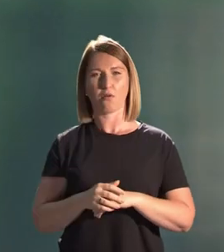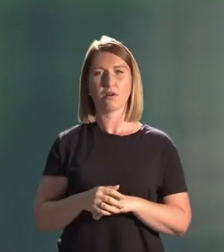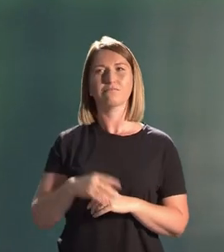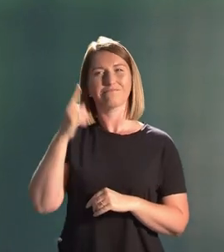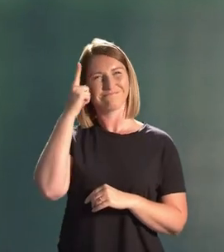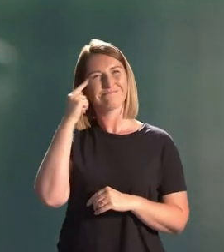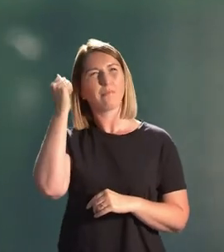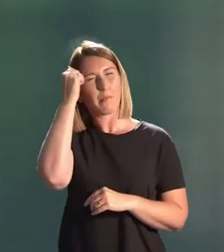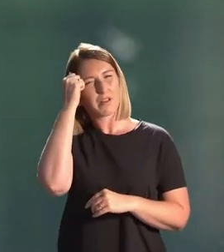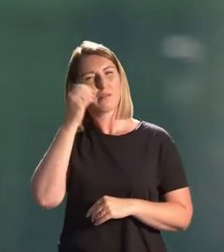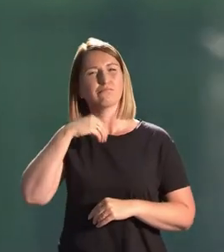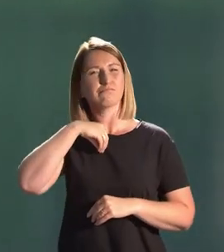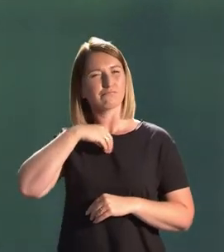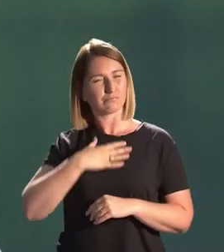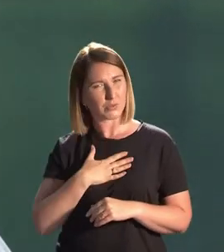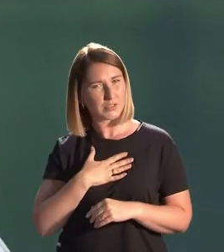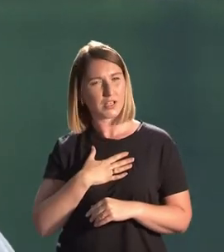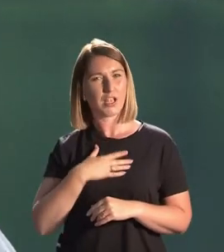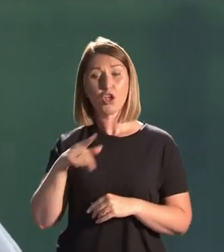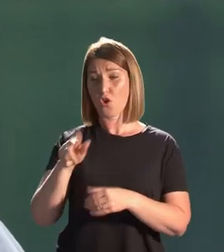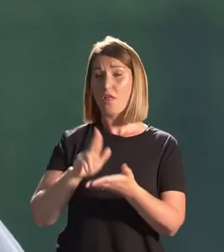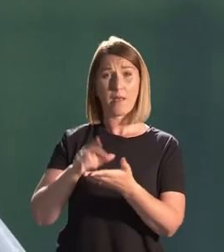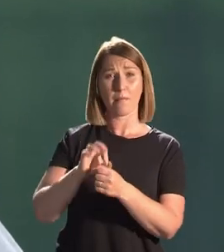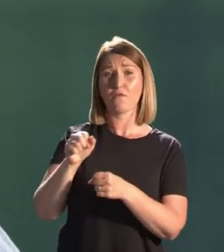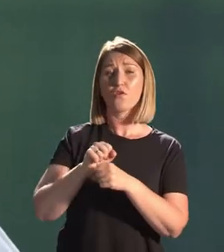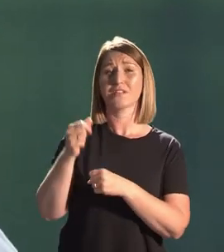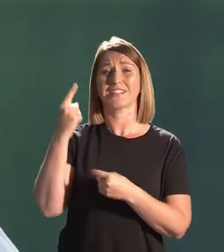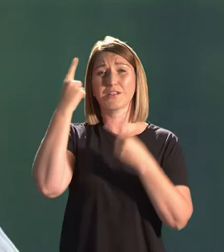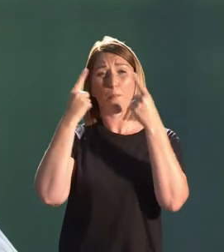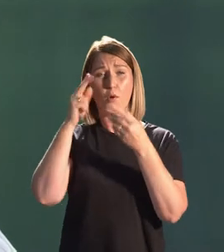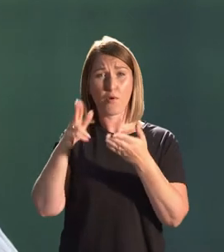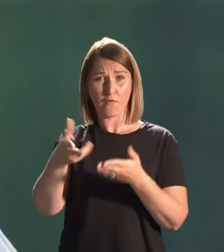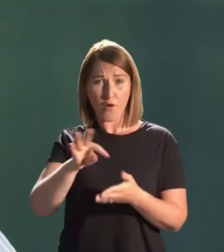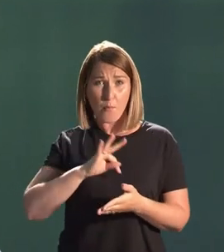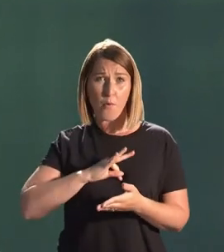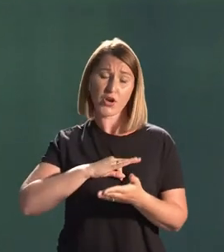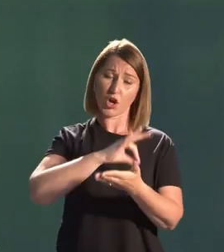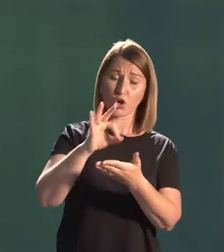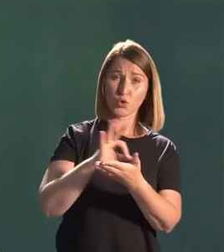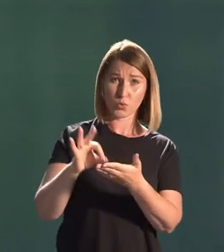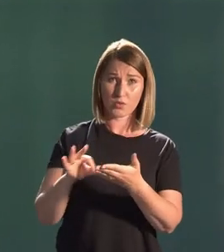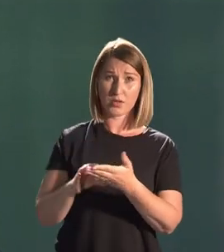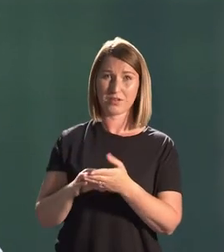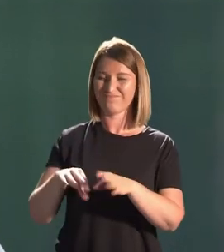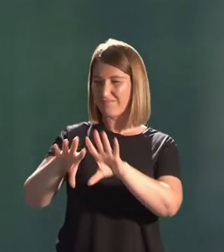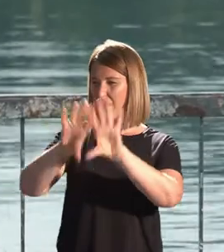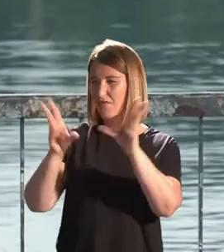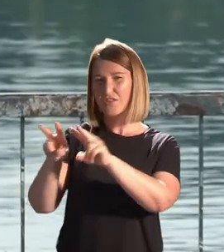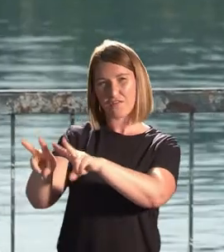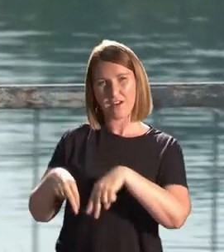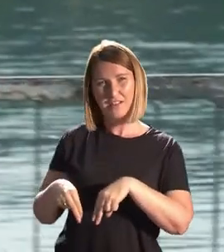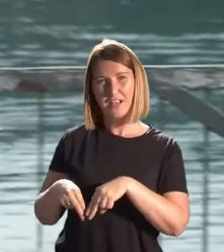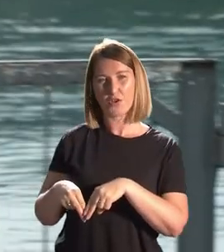to pozostaje i chyba też jest w jakimś tam stopniu inspiracją. No to chyba wszyscy wracają do dzieciństwa. I